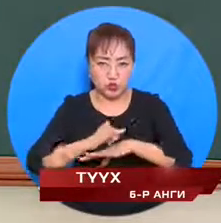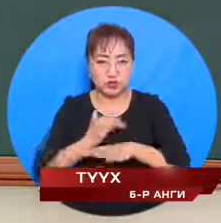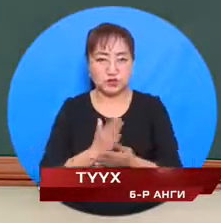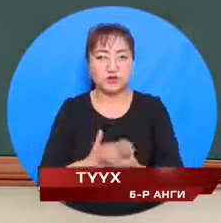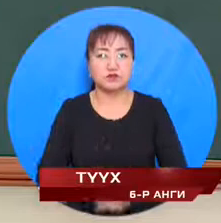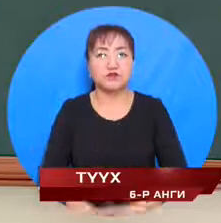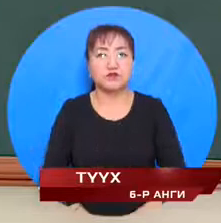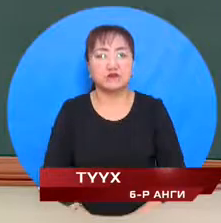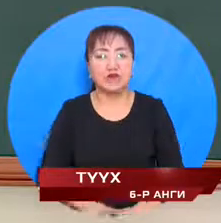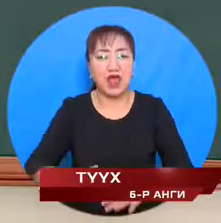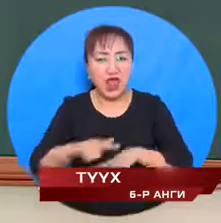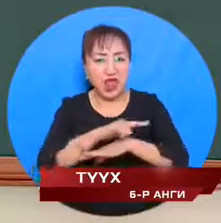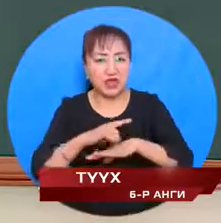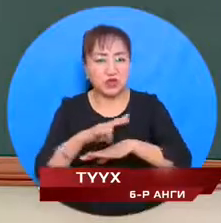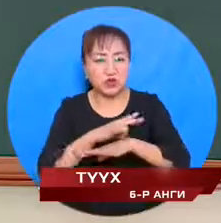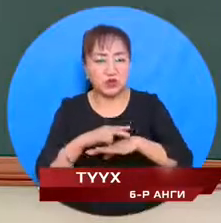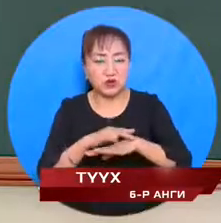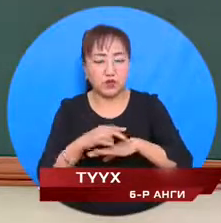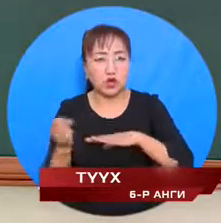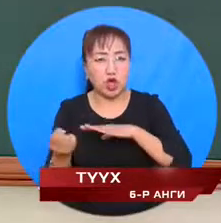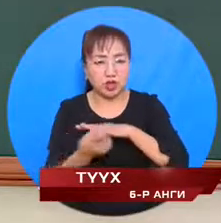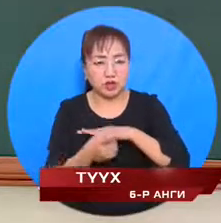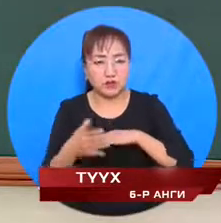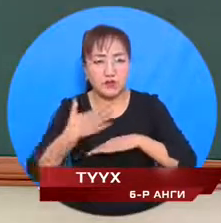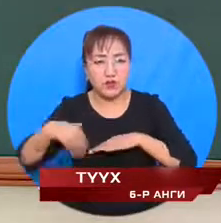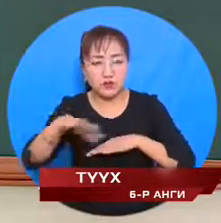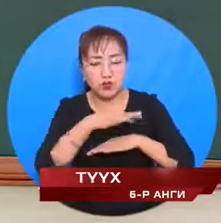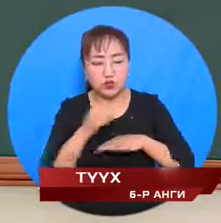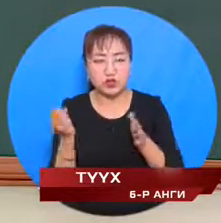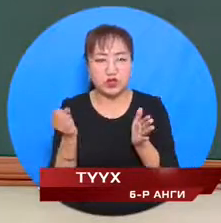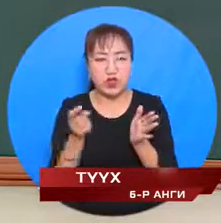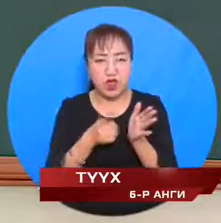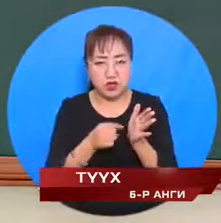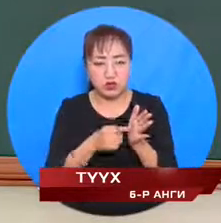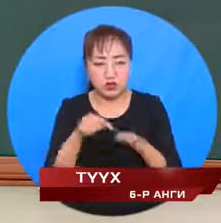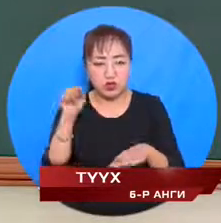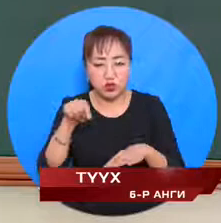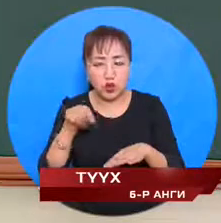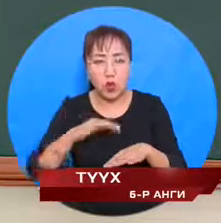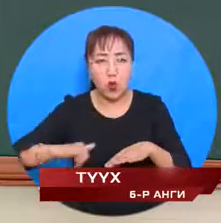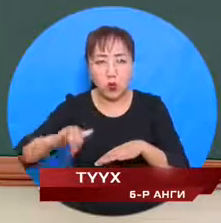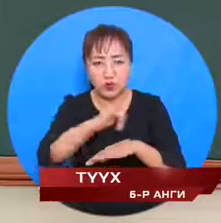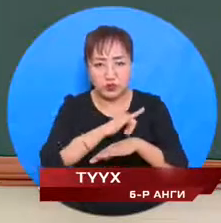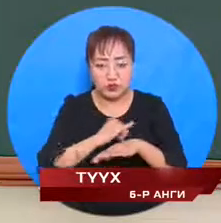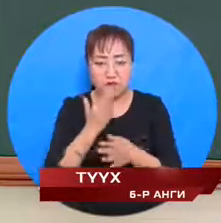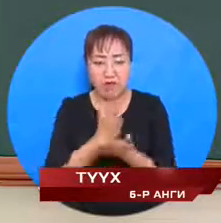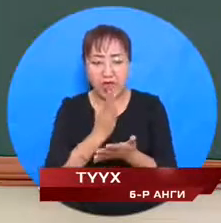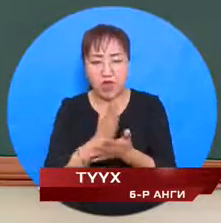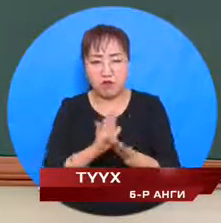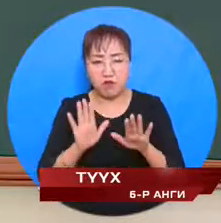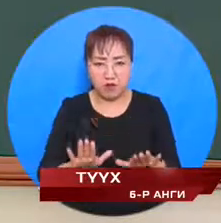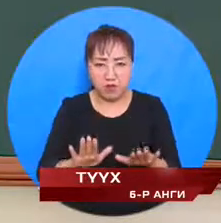онцолж байгаа. Газар нутг бол тэгэхээр биднэрт маш их хэрэгтэй буюу одоо тухайн улсын оршин тогтнох их үндэс юм а гэдгийг